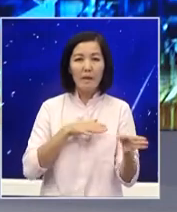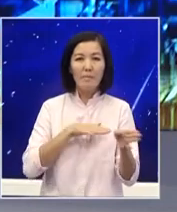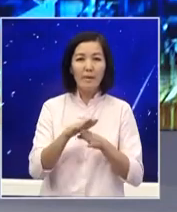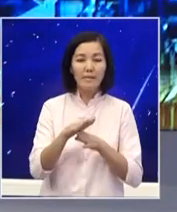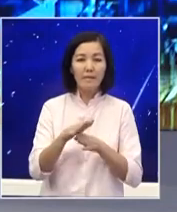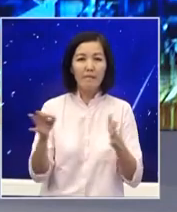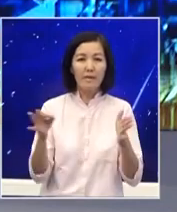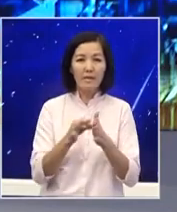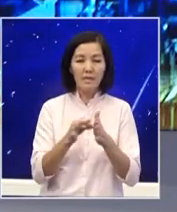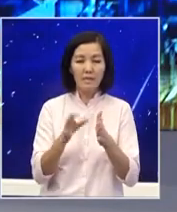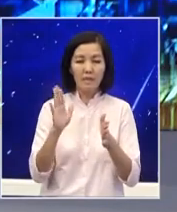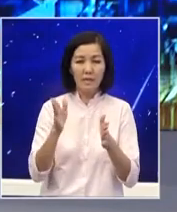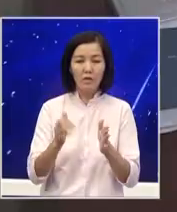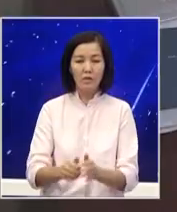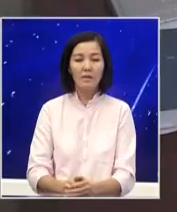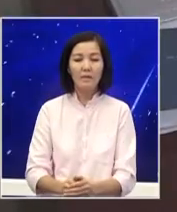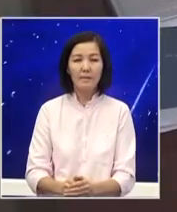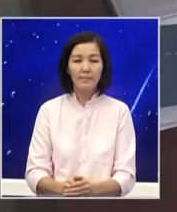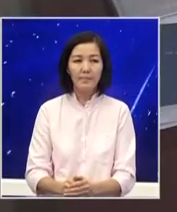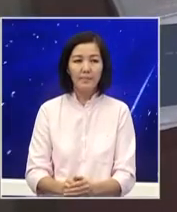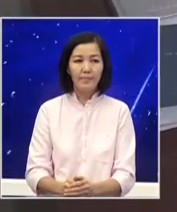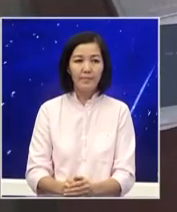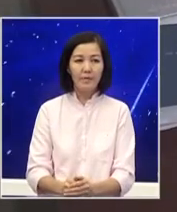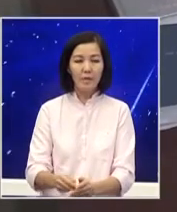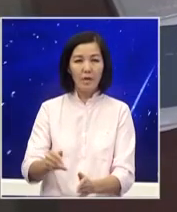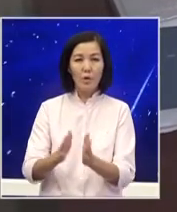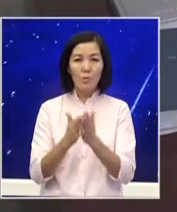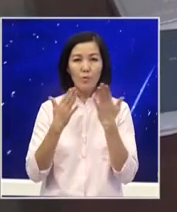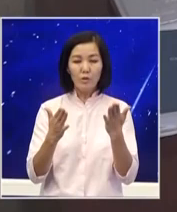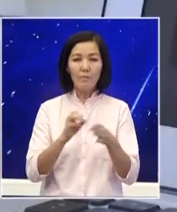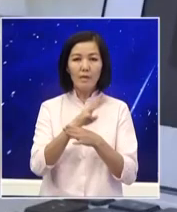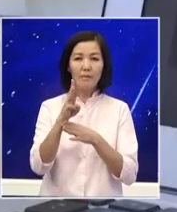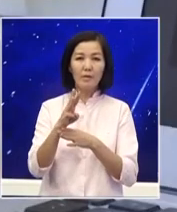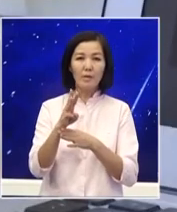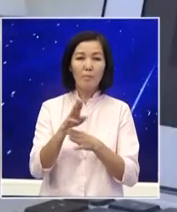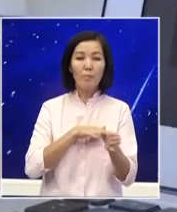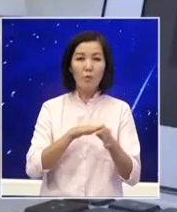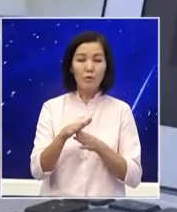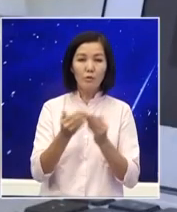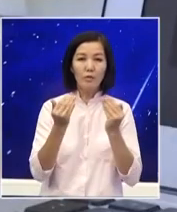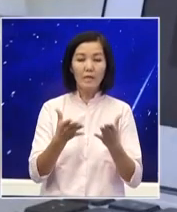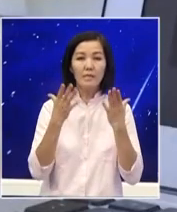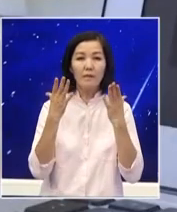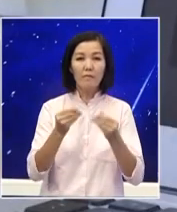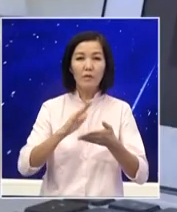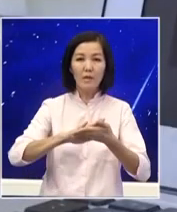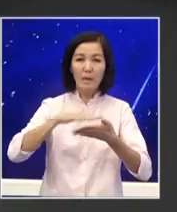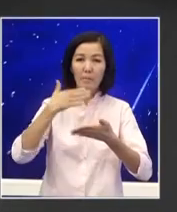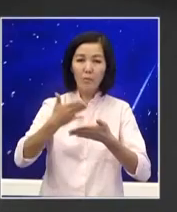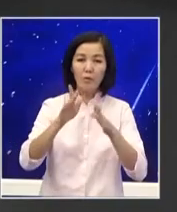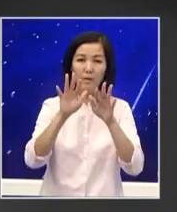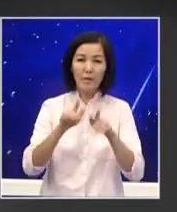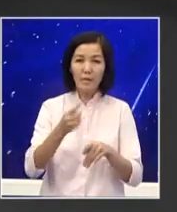поставленных задач учебниками школьники обеспечены полностью уже на сегодня компьютеры же и планшеты для